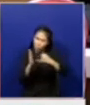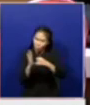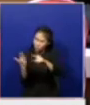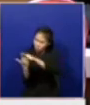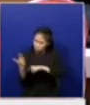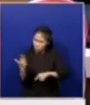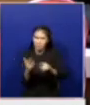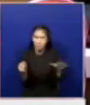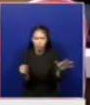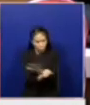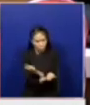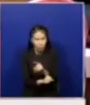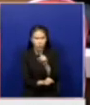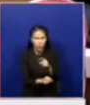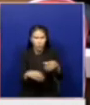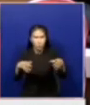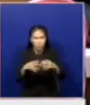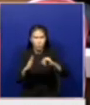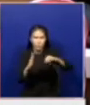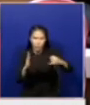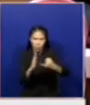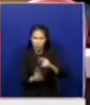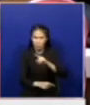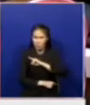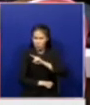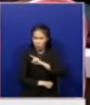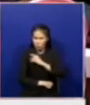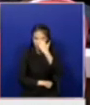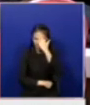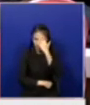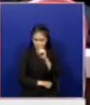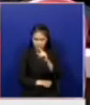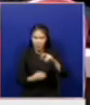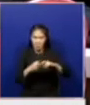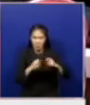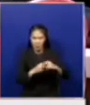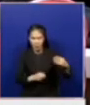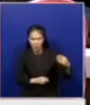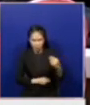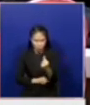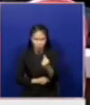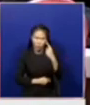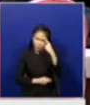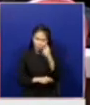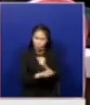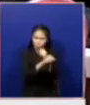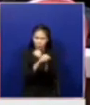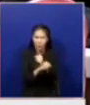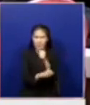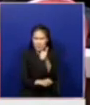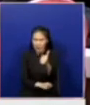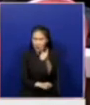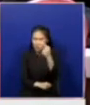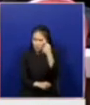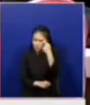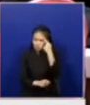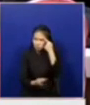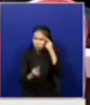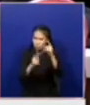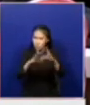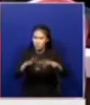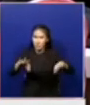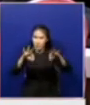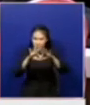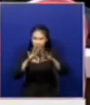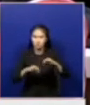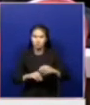จังหวัดเพราะความรวดเร็วทันสถานการณ์เป็นปัจจัยสำคัญที่สำคั